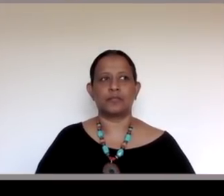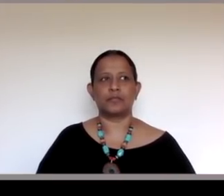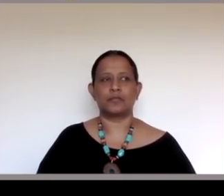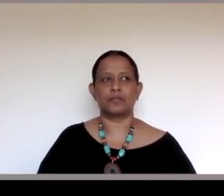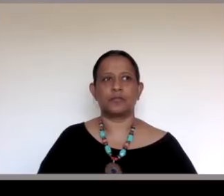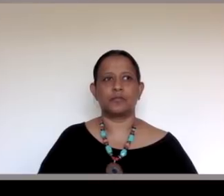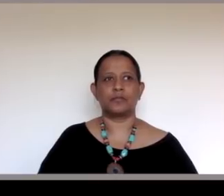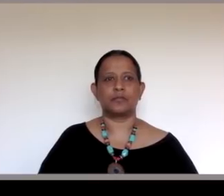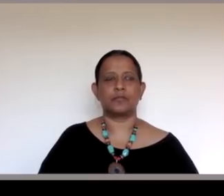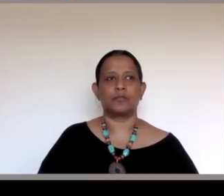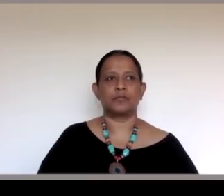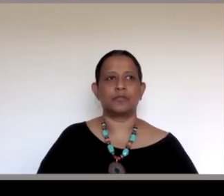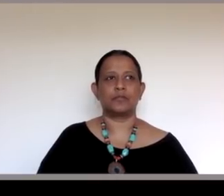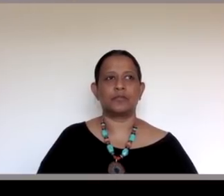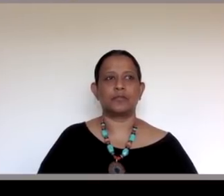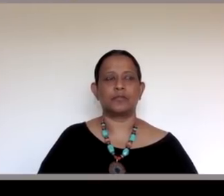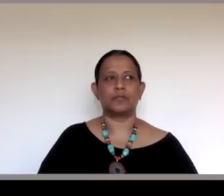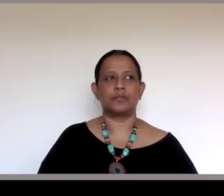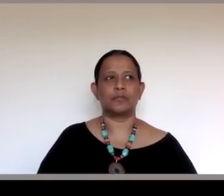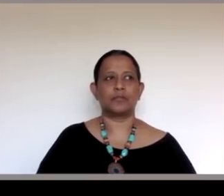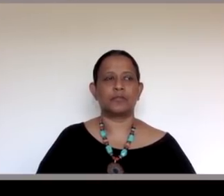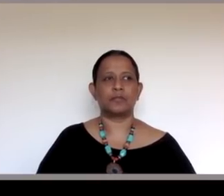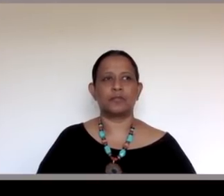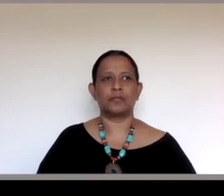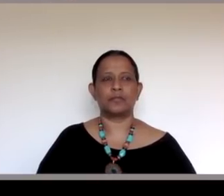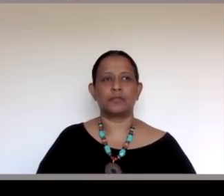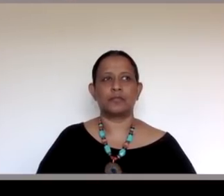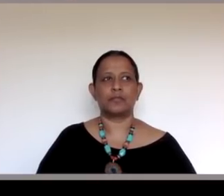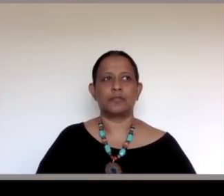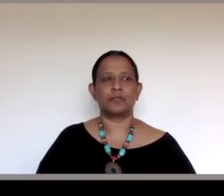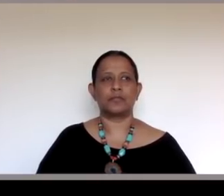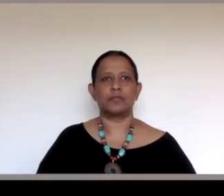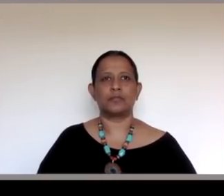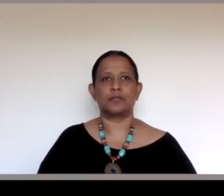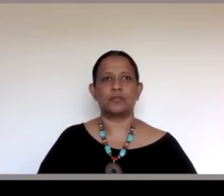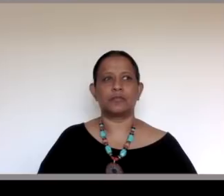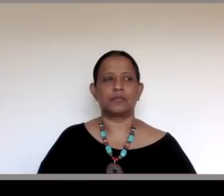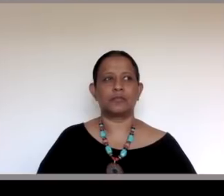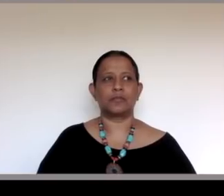என்பதற்காக அவருக்கு இன்னொரு போதகர் தேவைப்பட்டது அவர் திருமணம் முடிக்காதவராய்